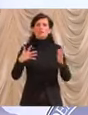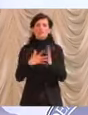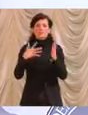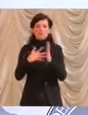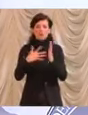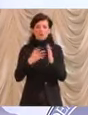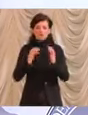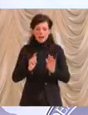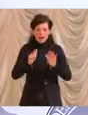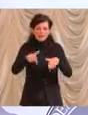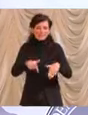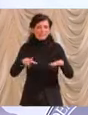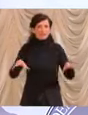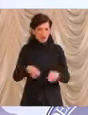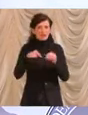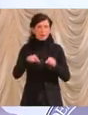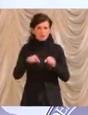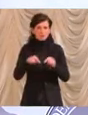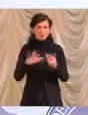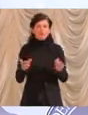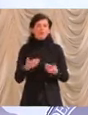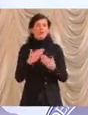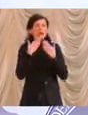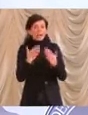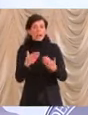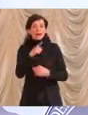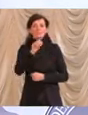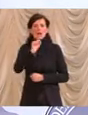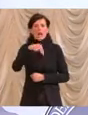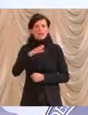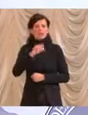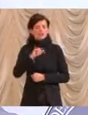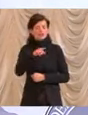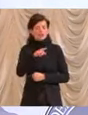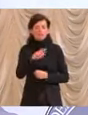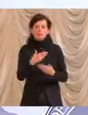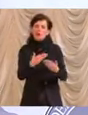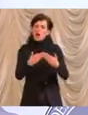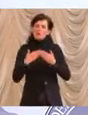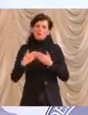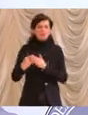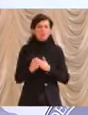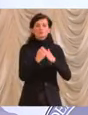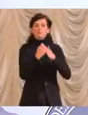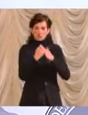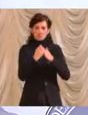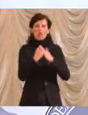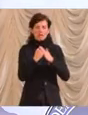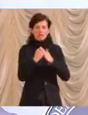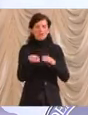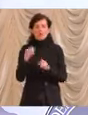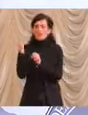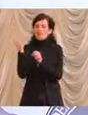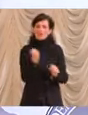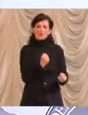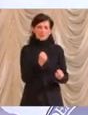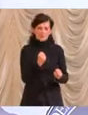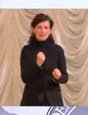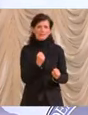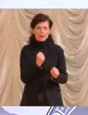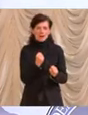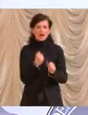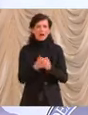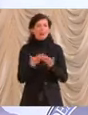prossimi giorni. Quindi l'ANCI è stata fondamentale. Distribuiremo questa somma con dei criteri che adesso